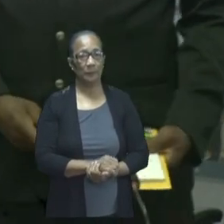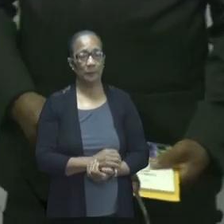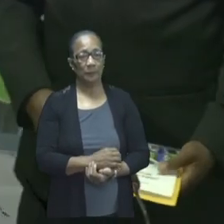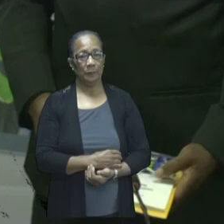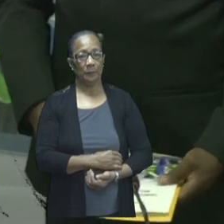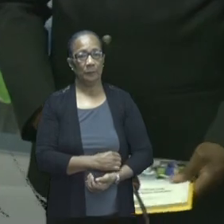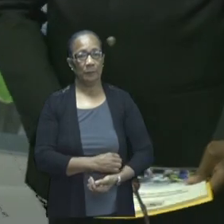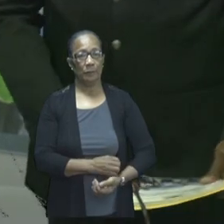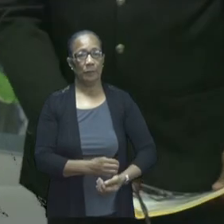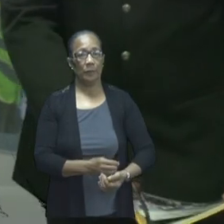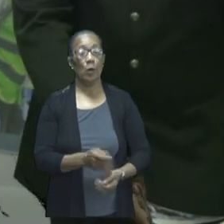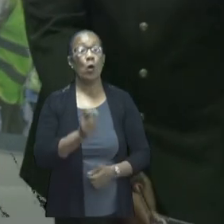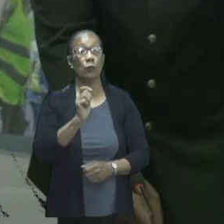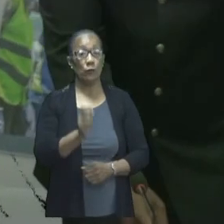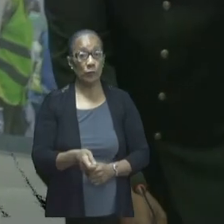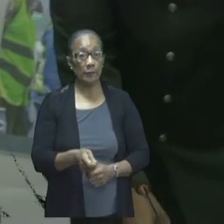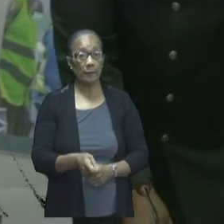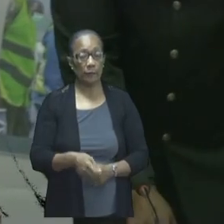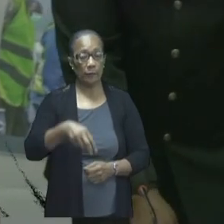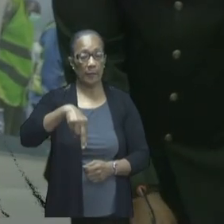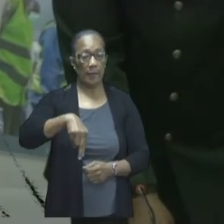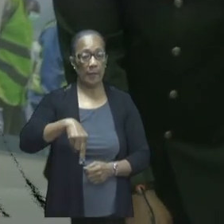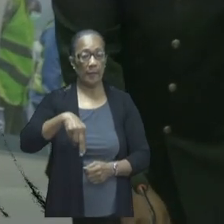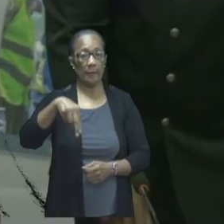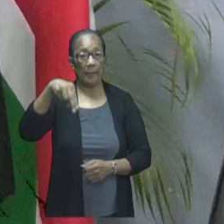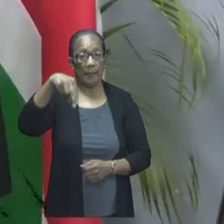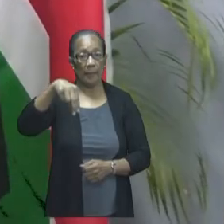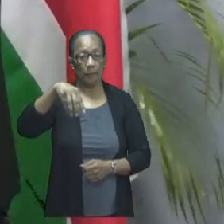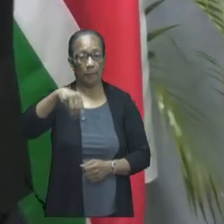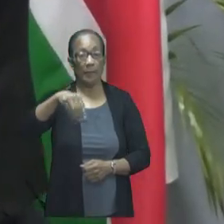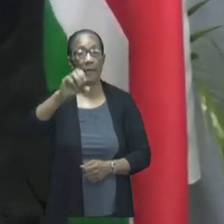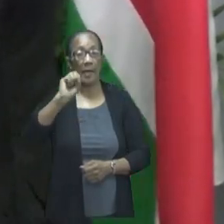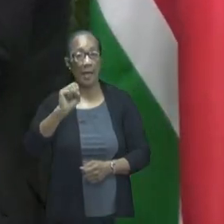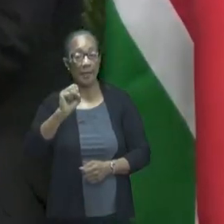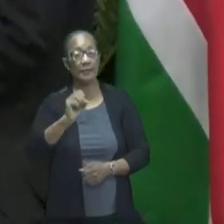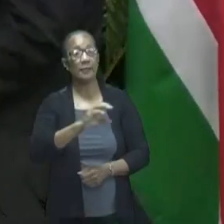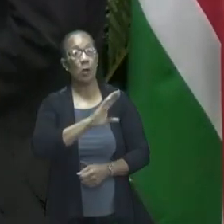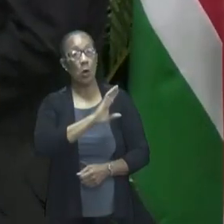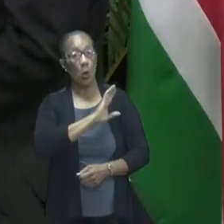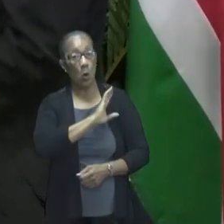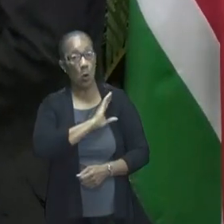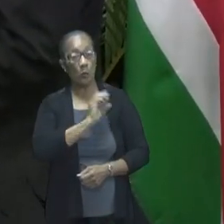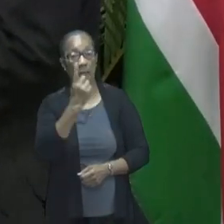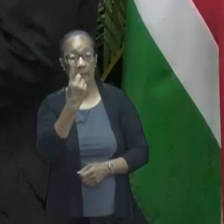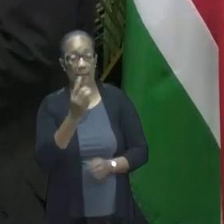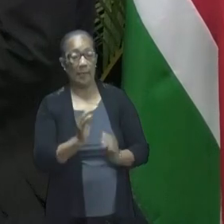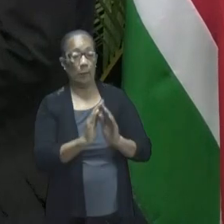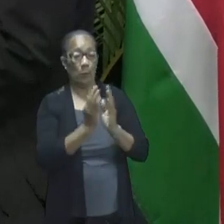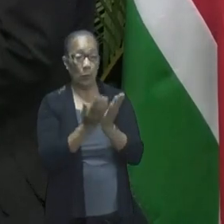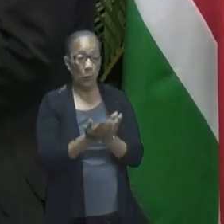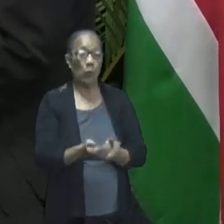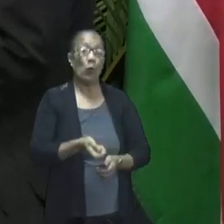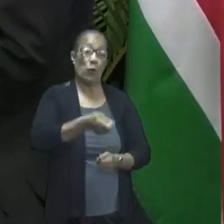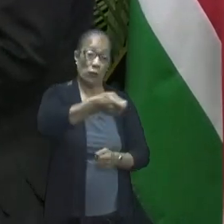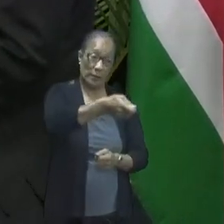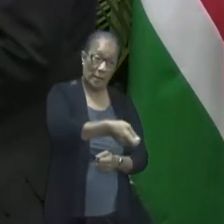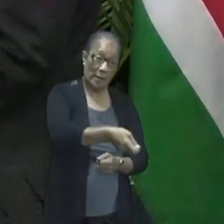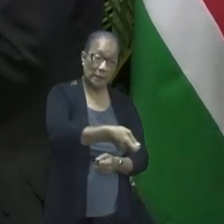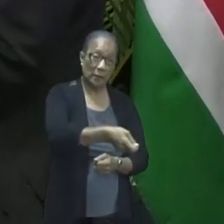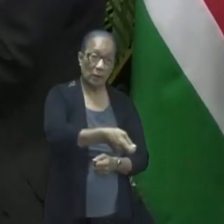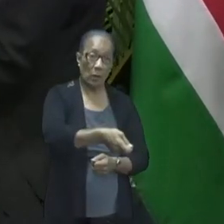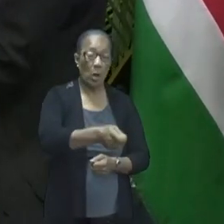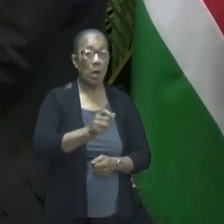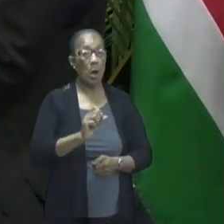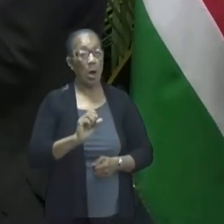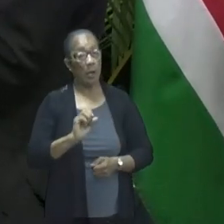voorzitter van de nps maar ook in exemplaar over anderen over de bijdrage